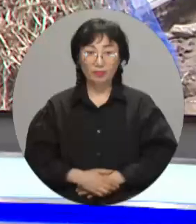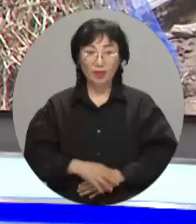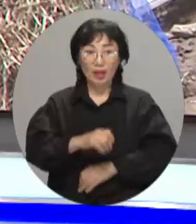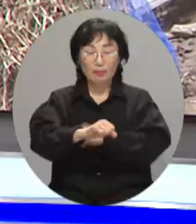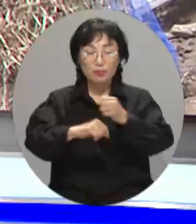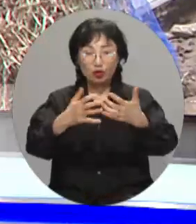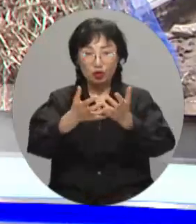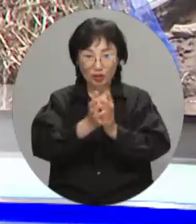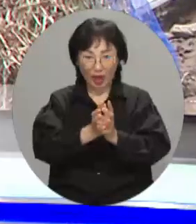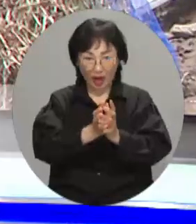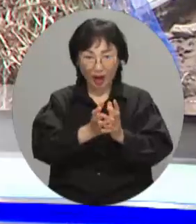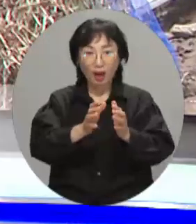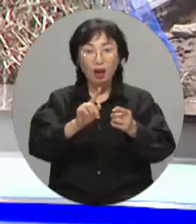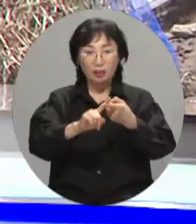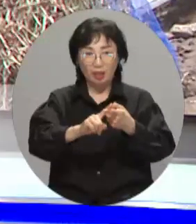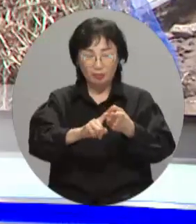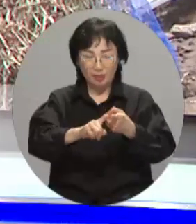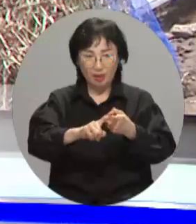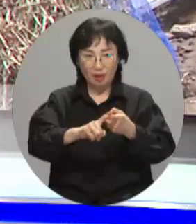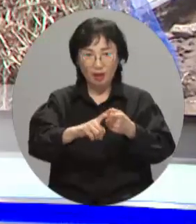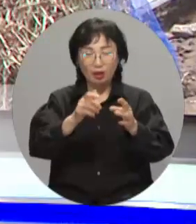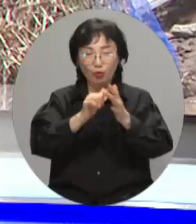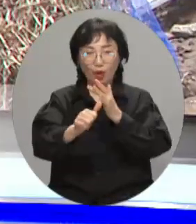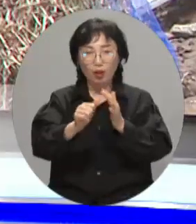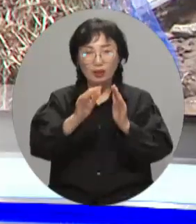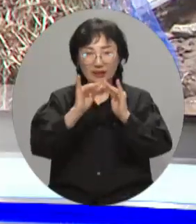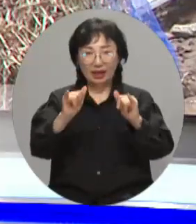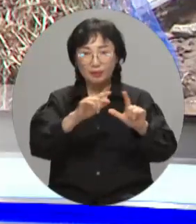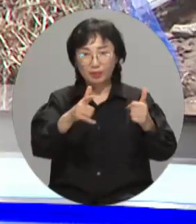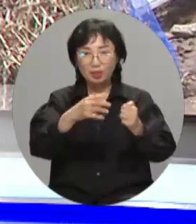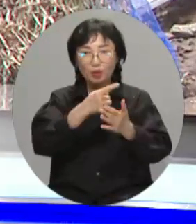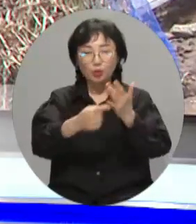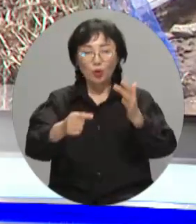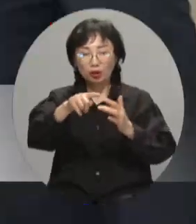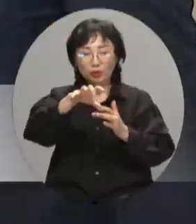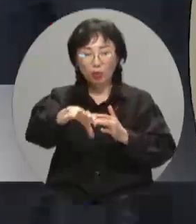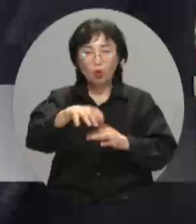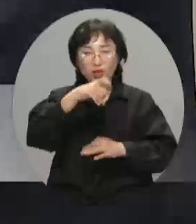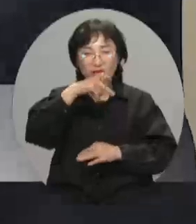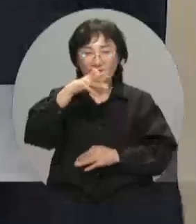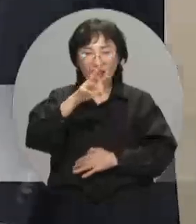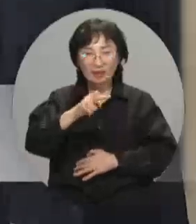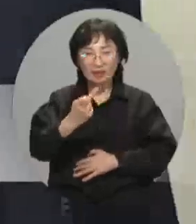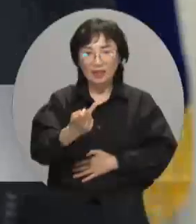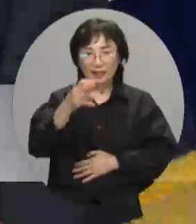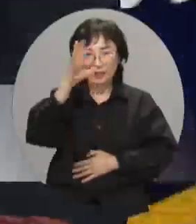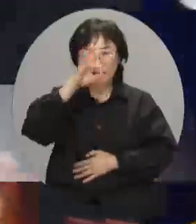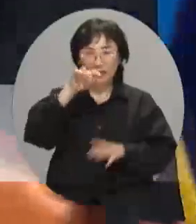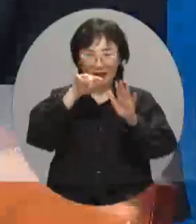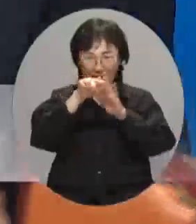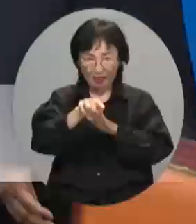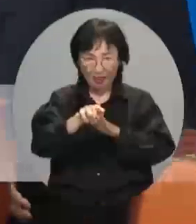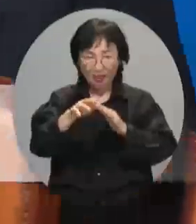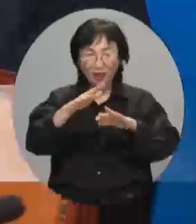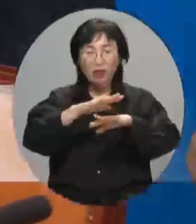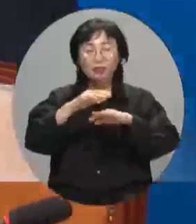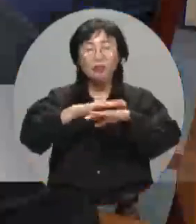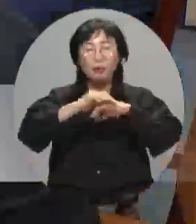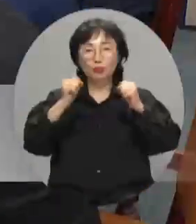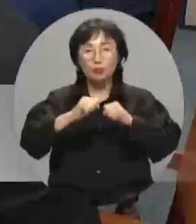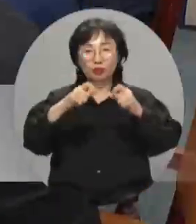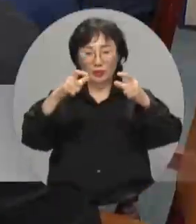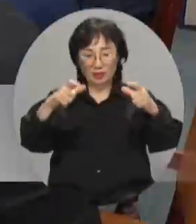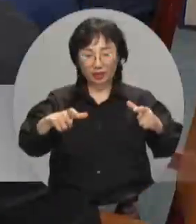민주당 의원과 전당 대회 후보들이 내일 수혜를 입은 익산을 찾습니다 민주당 전북 자치 도당은